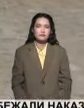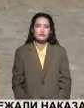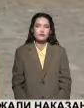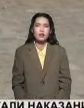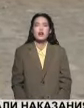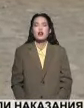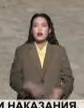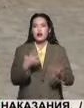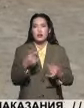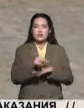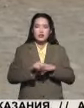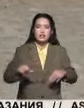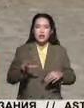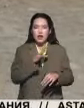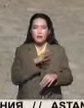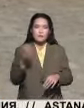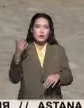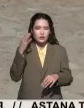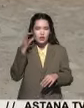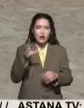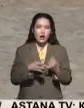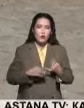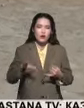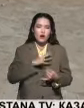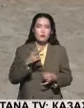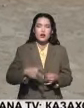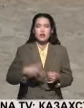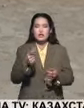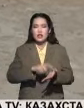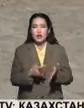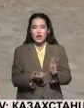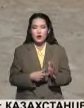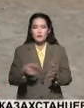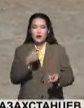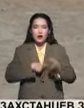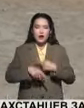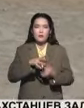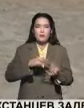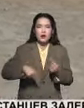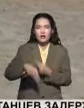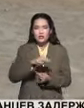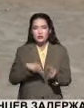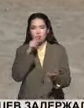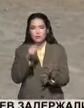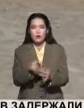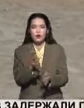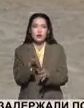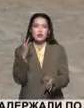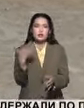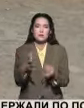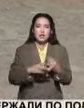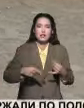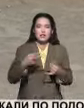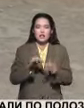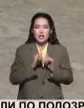Рядом с нашей территорией был пустырь, неиспользуемый участок 23 гектара. Его акимат забрал у предпринимателя, и в октябре мы получили 5 гектаров для